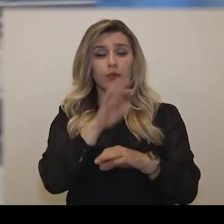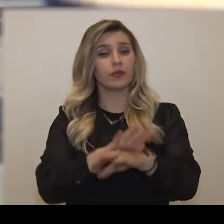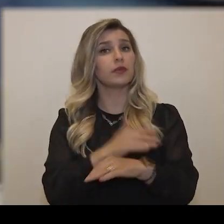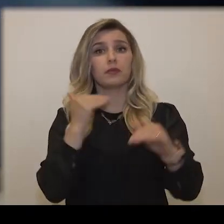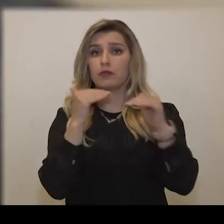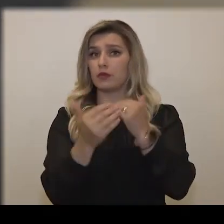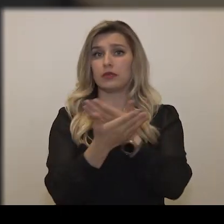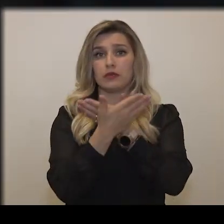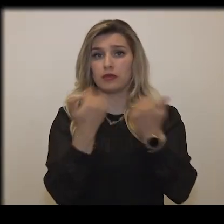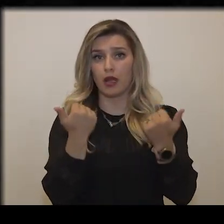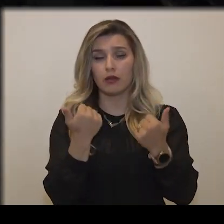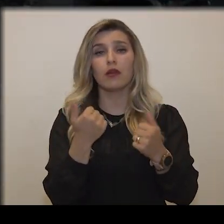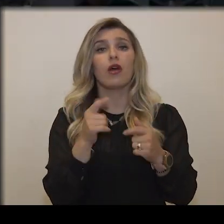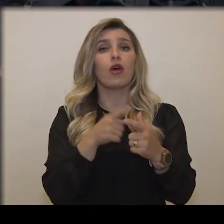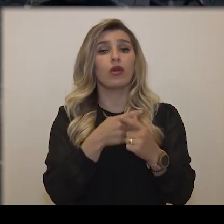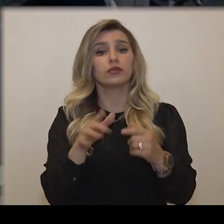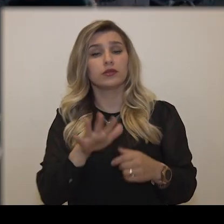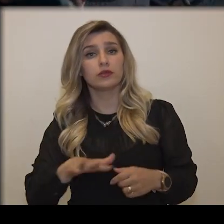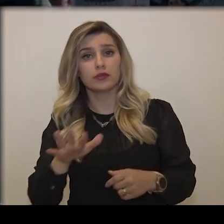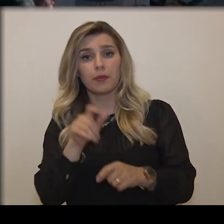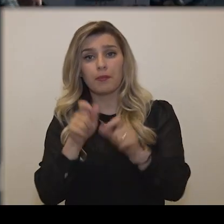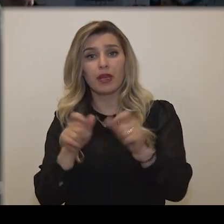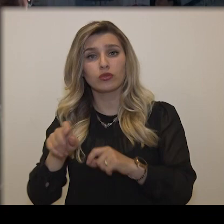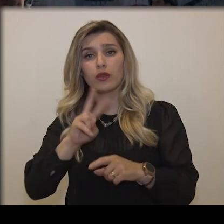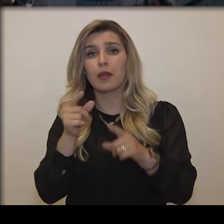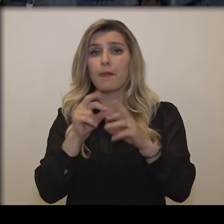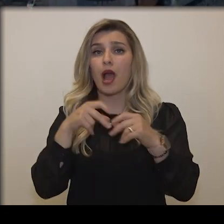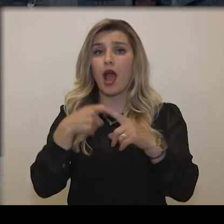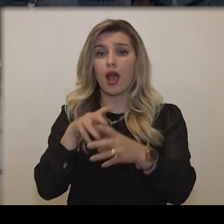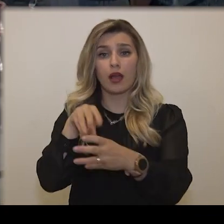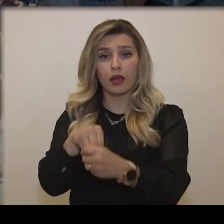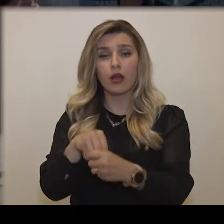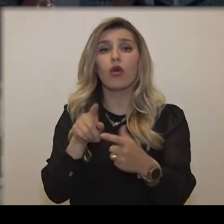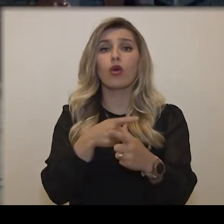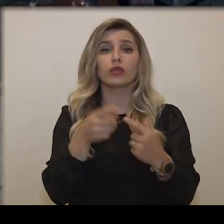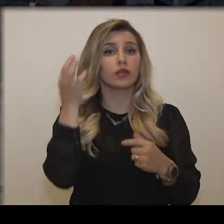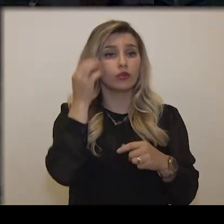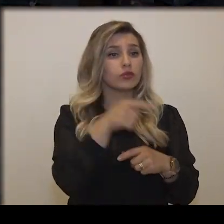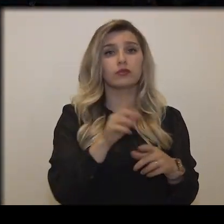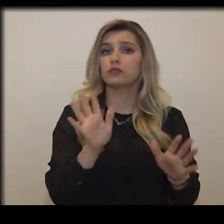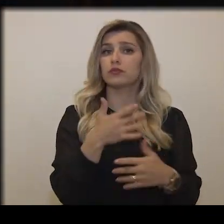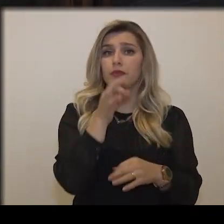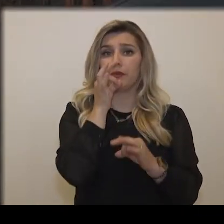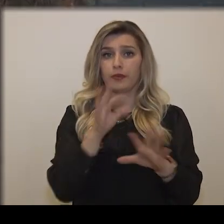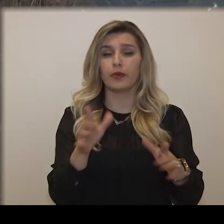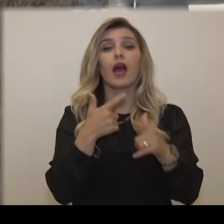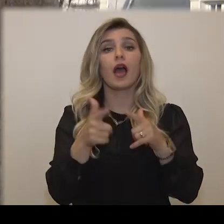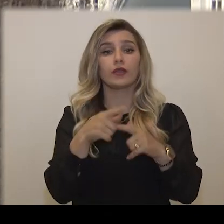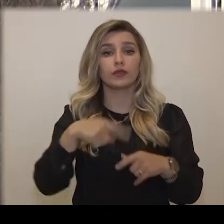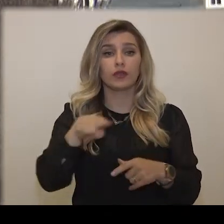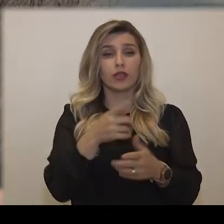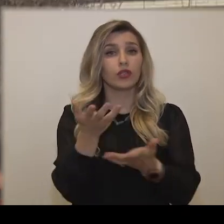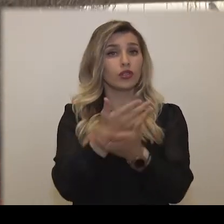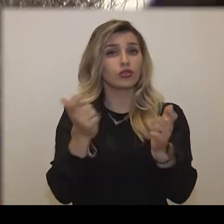nuk ndihën të barabartë, as me shumicën e as me personat me aftësi të kufizuara. Kjo për faktin